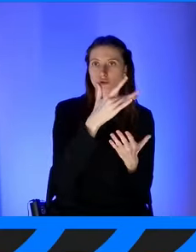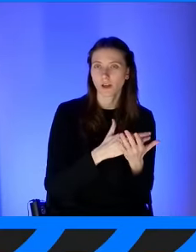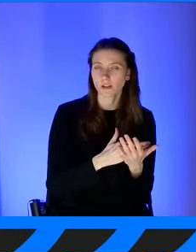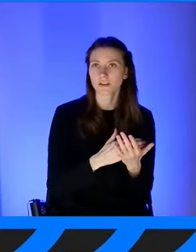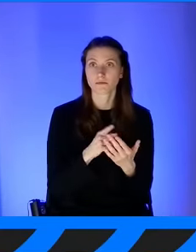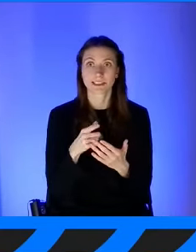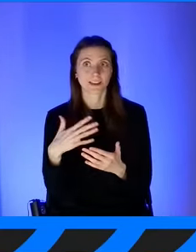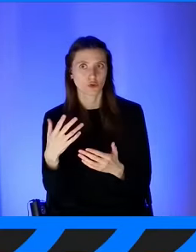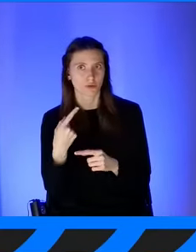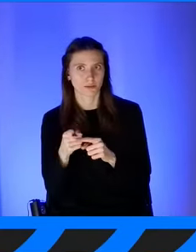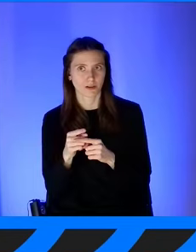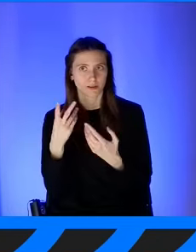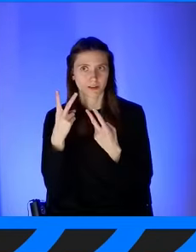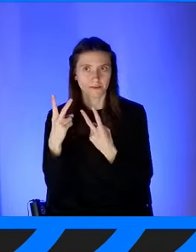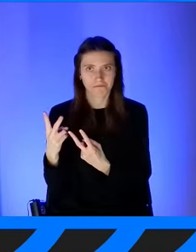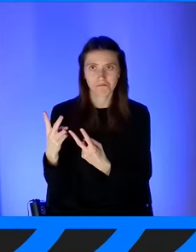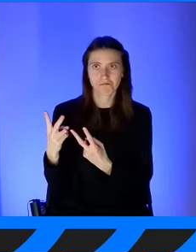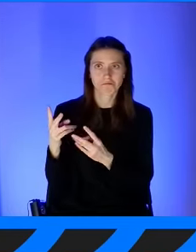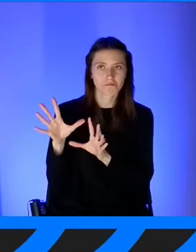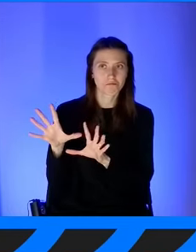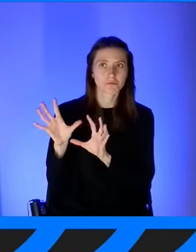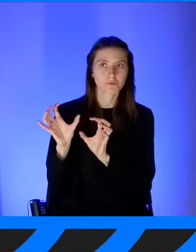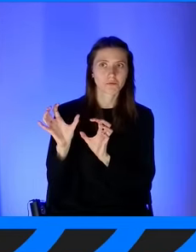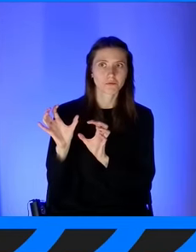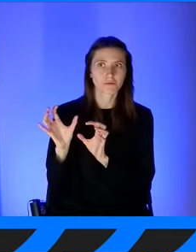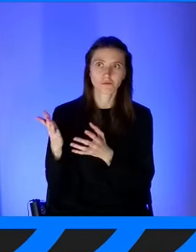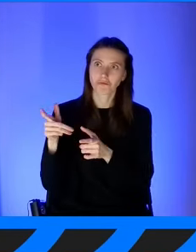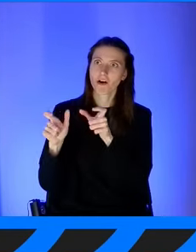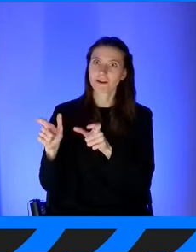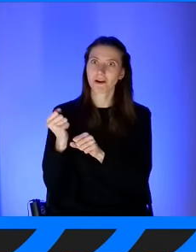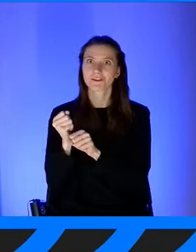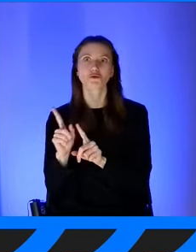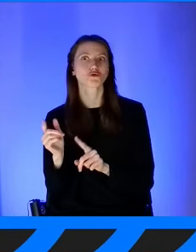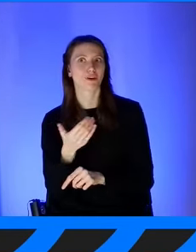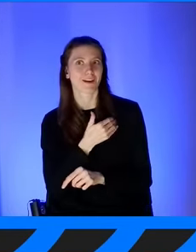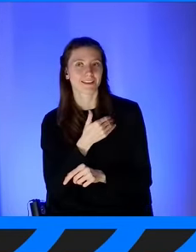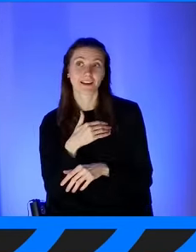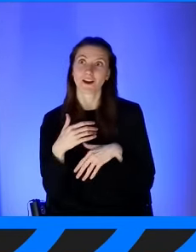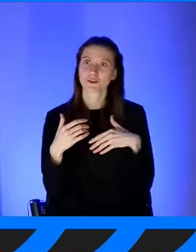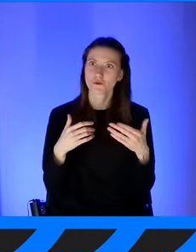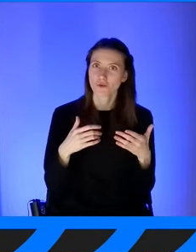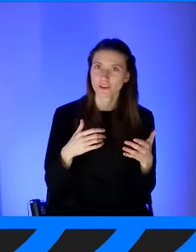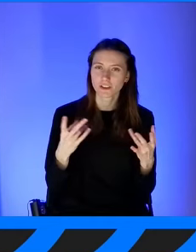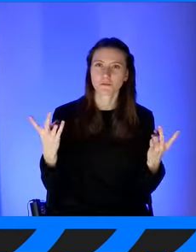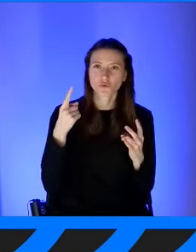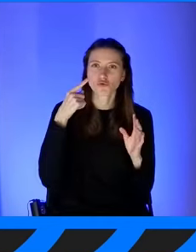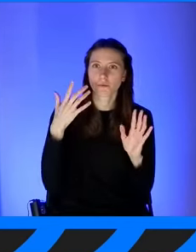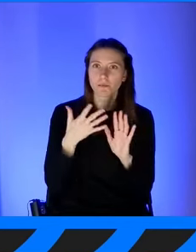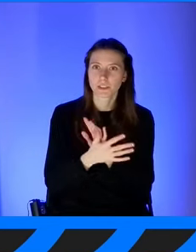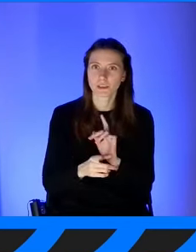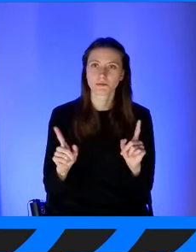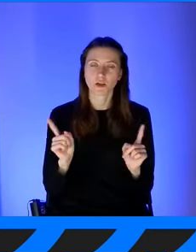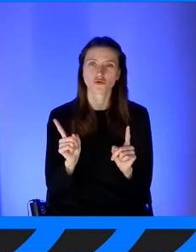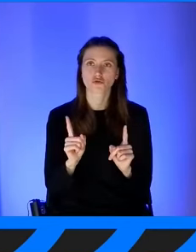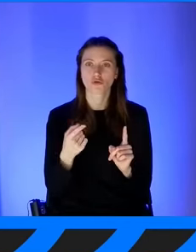одной стороны это выглядит как типа ребята делают что хотят да то есть а с другой стороны надо понимать что профиль